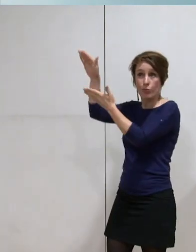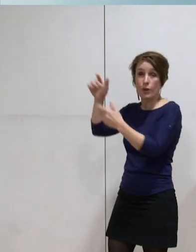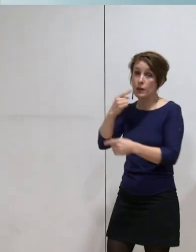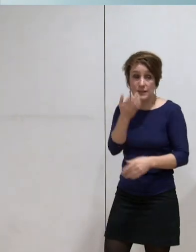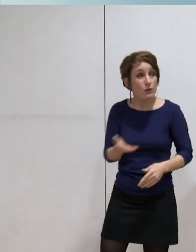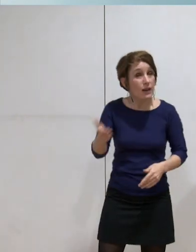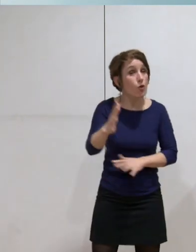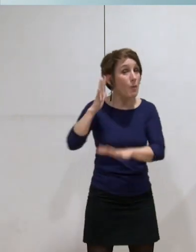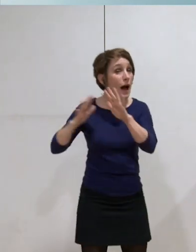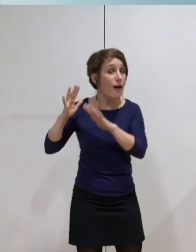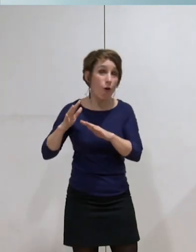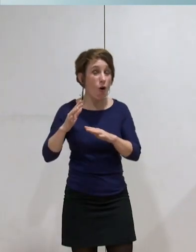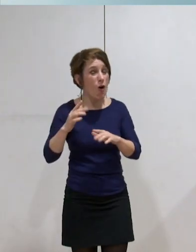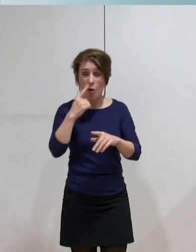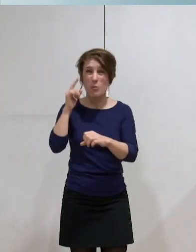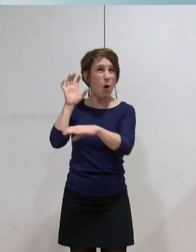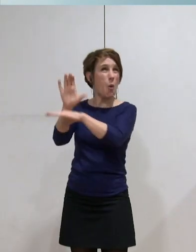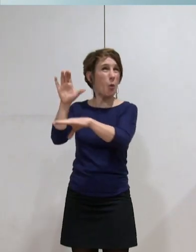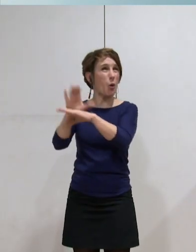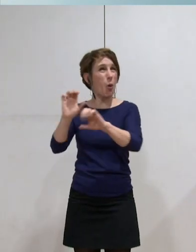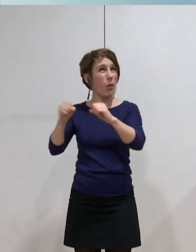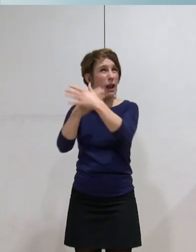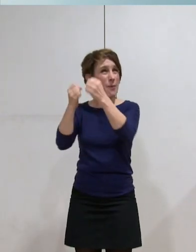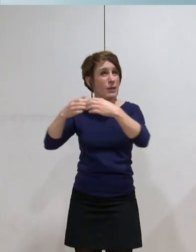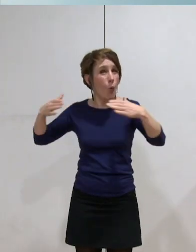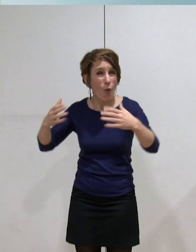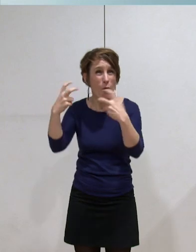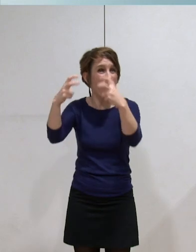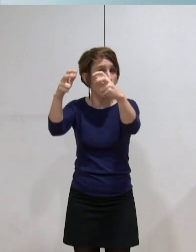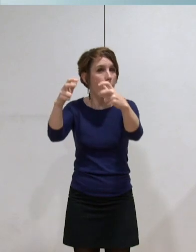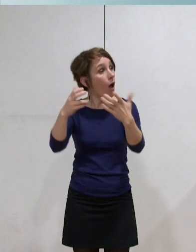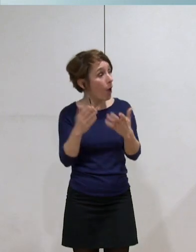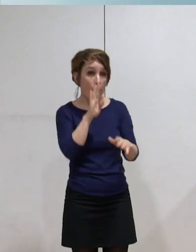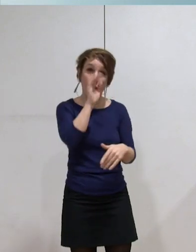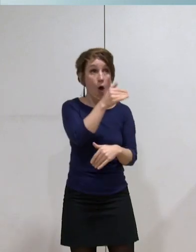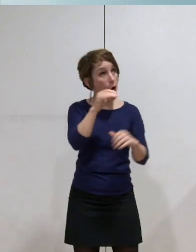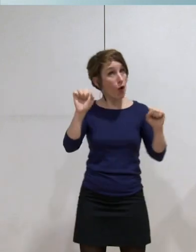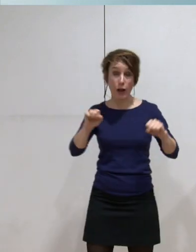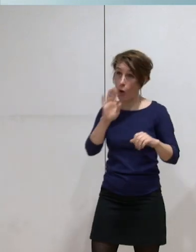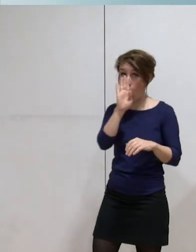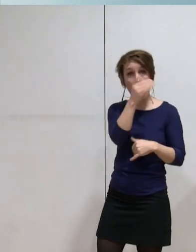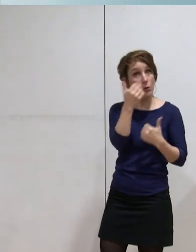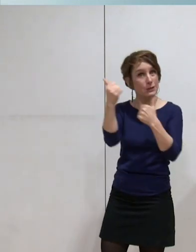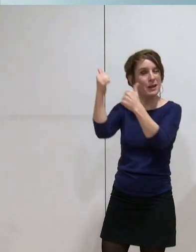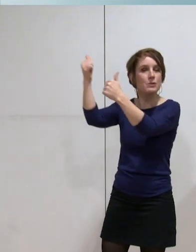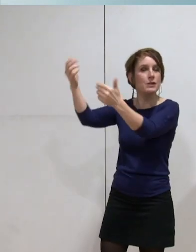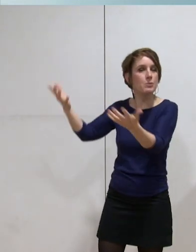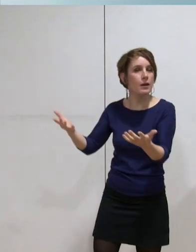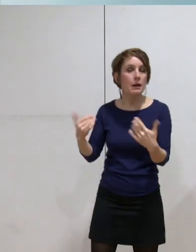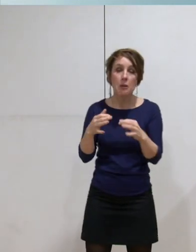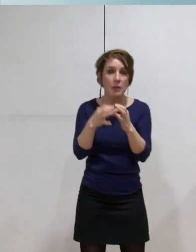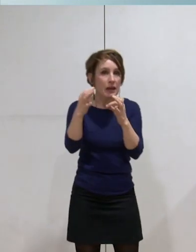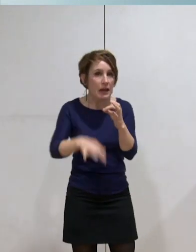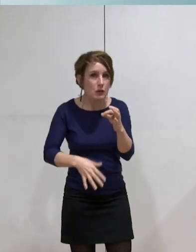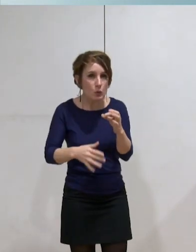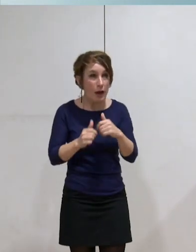métropolisation se découvrent finalement une âme métropolitaine cela n'a pourtant pas de conséquence positives sur les acteurs